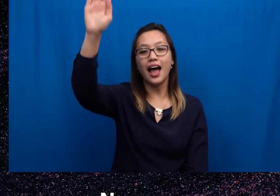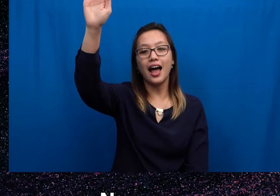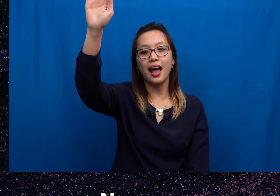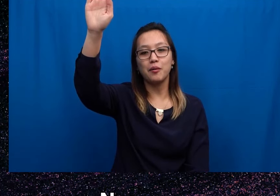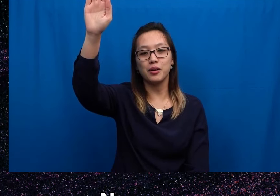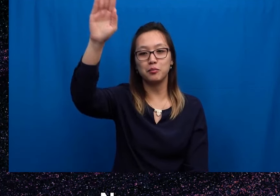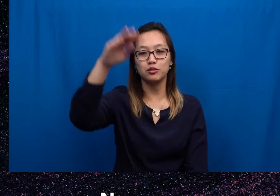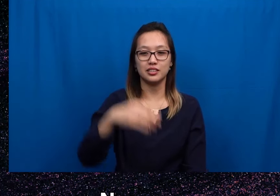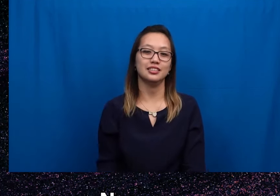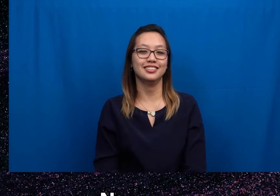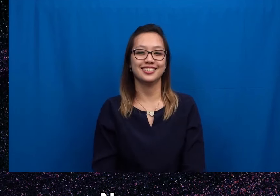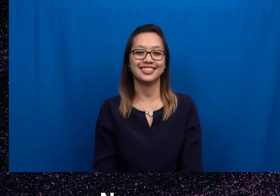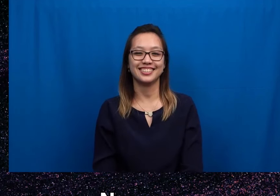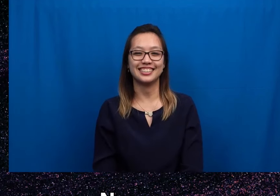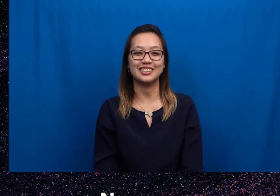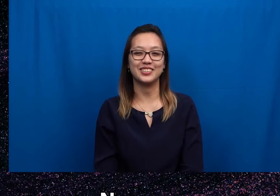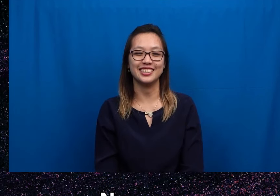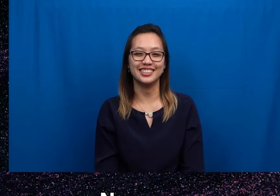Allah,